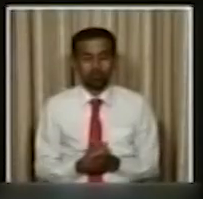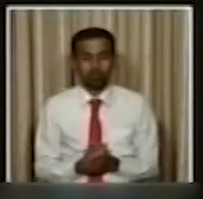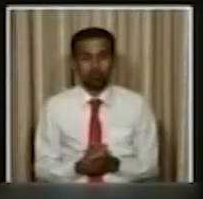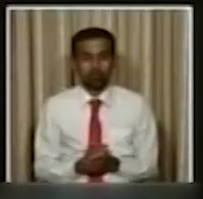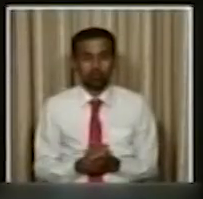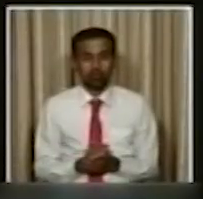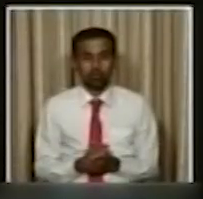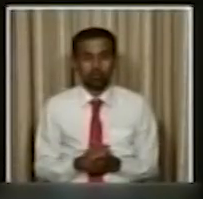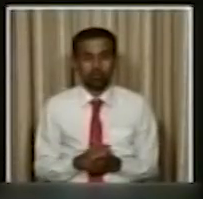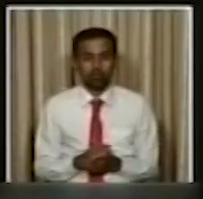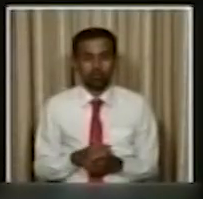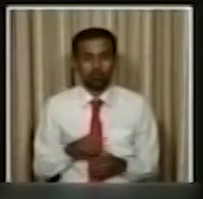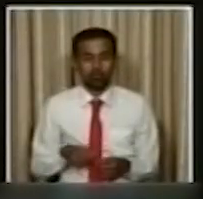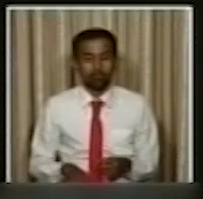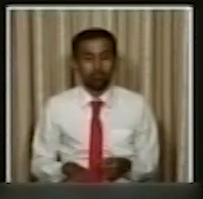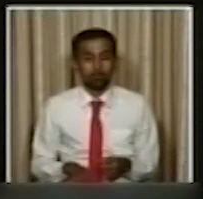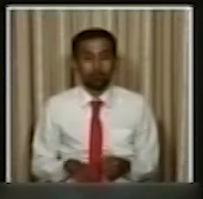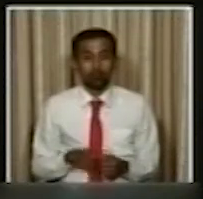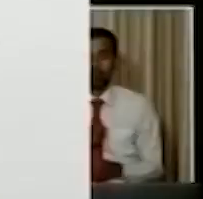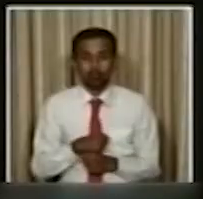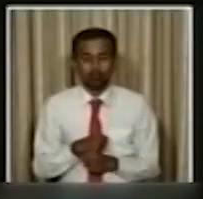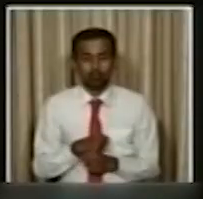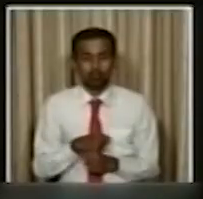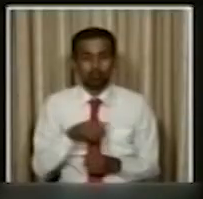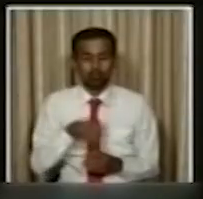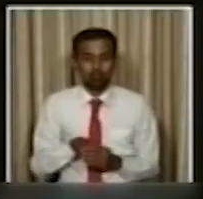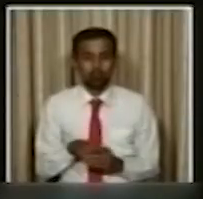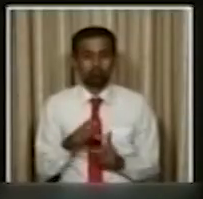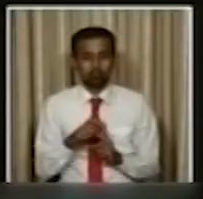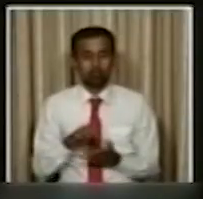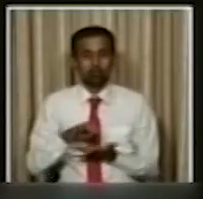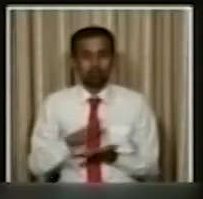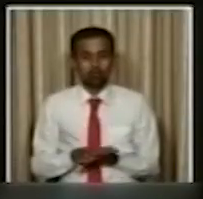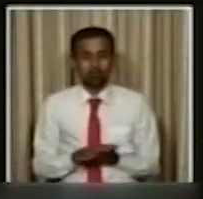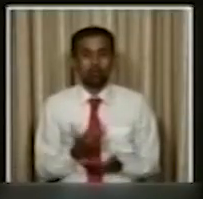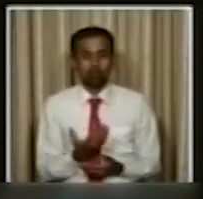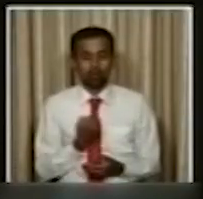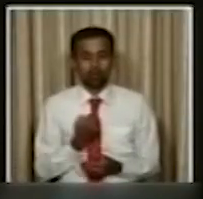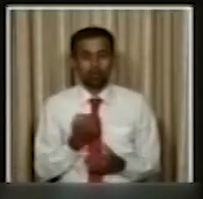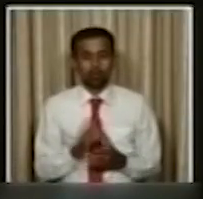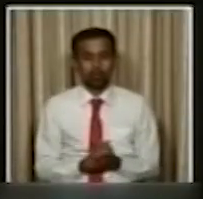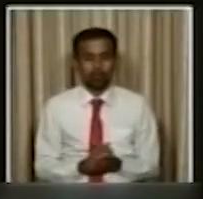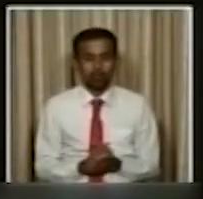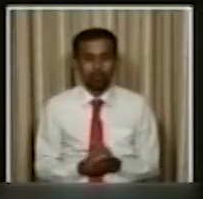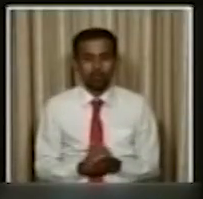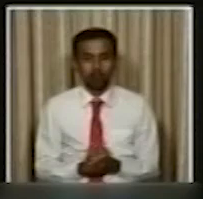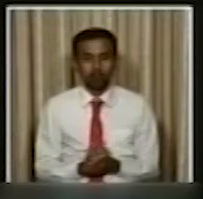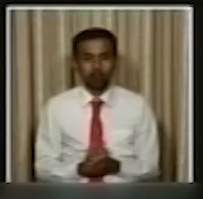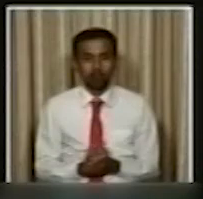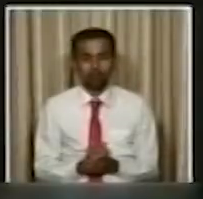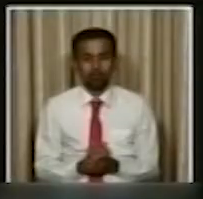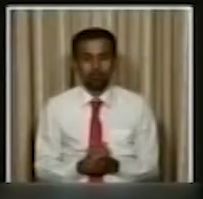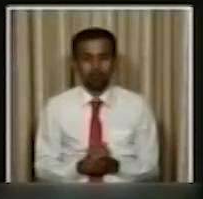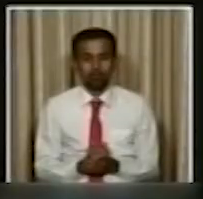அரசாங்கம் ஒரு பெரும் ஒரு தீர்மானத்தை எடுக்க வேண்டும். அந்த மக்களுடைய சம்பளம் உயர்த்தப்பட வேண்டும். அந்த